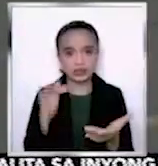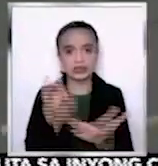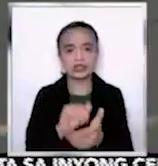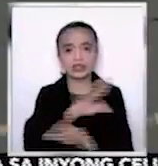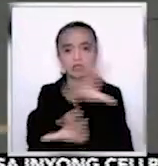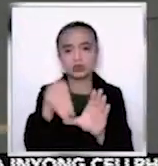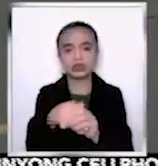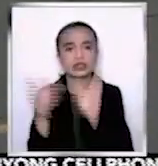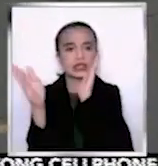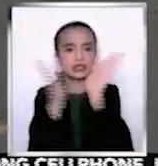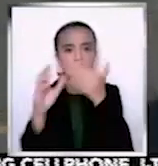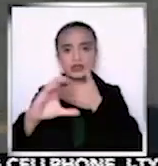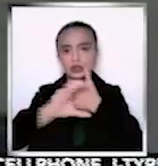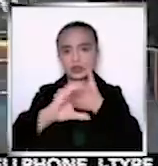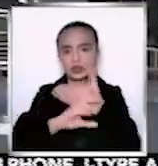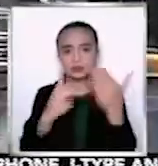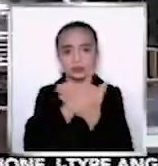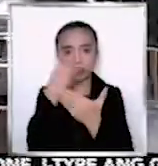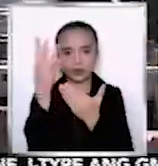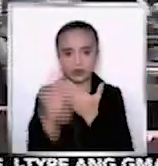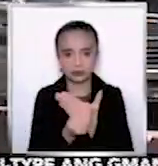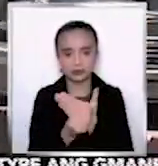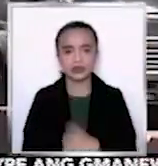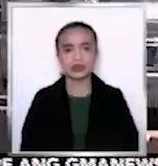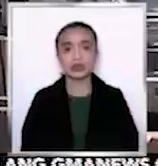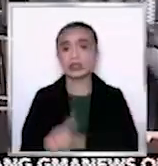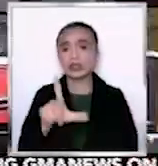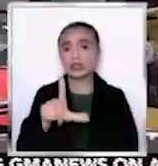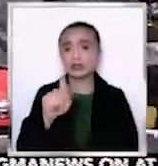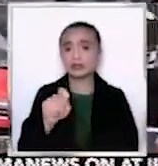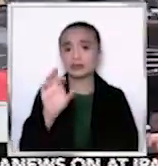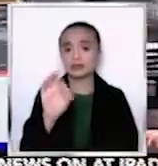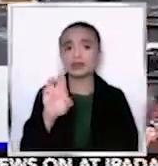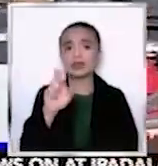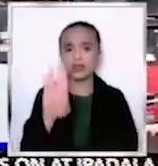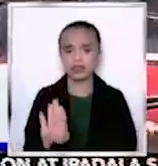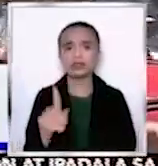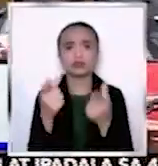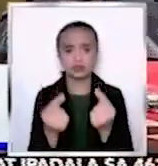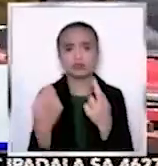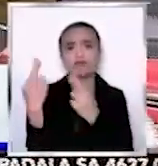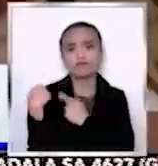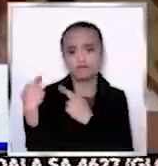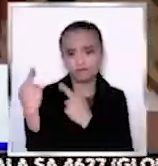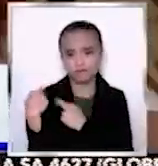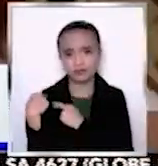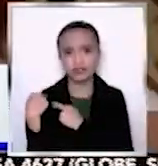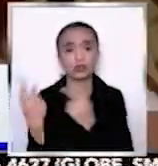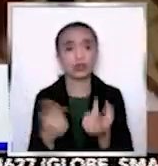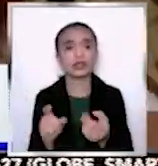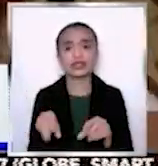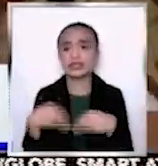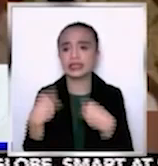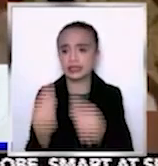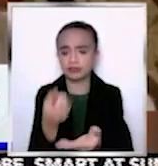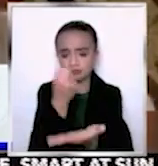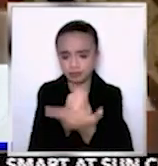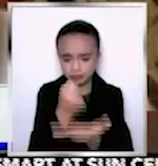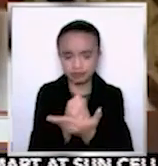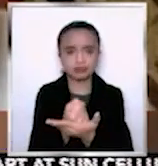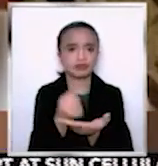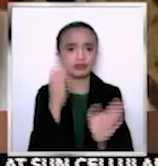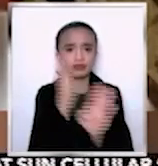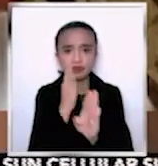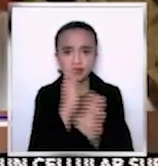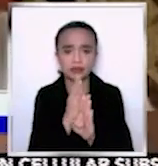gobyerno. Nagagampanan na naman daw ng LTFRB ang obligasyon nito sa pagbabayad sa mga bus operator. We also would like to emphasize po